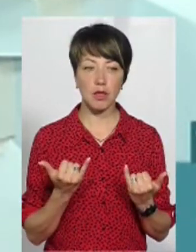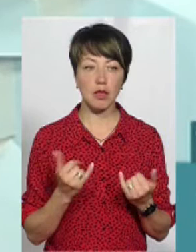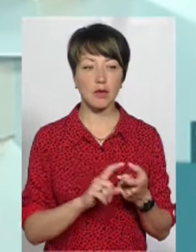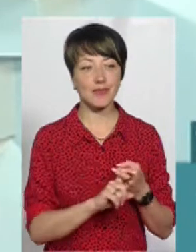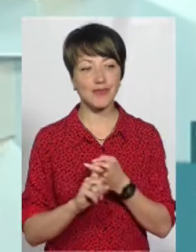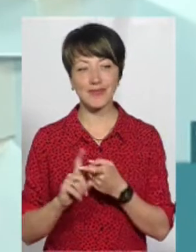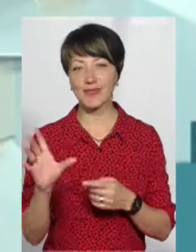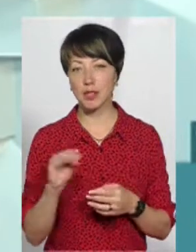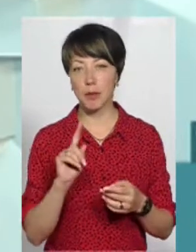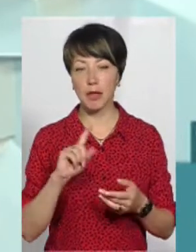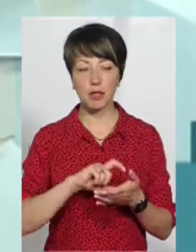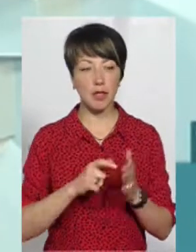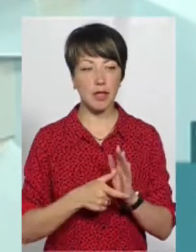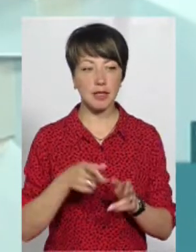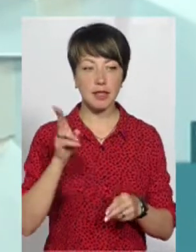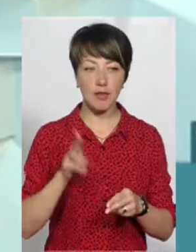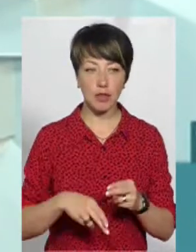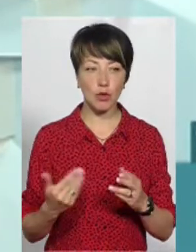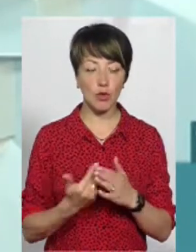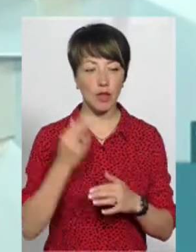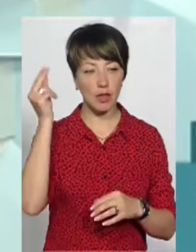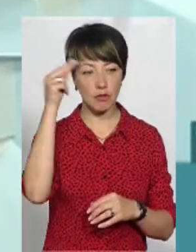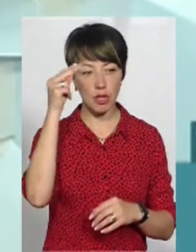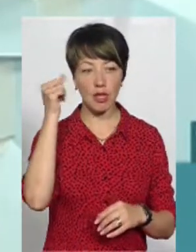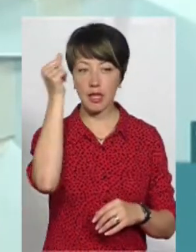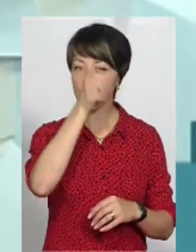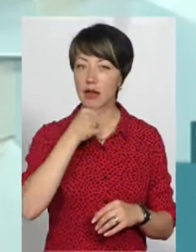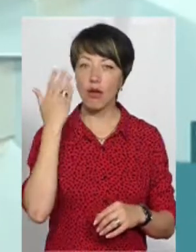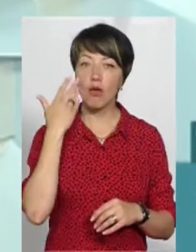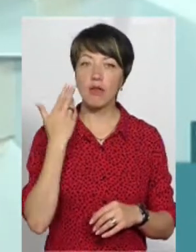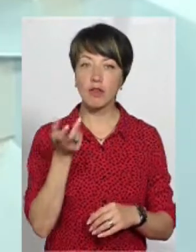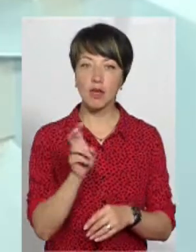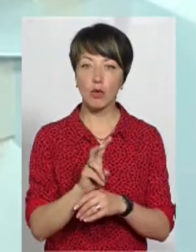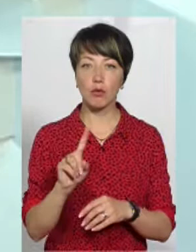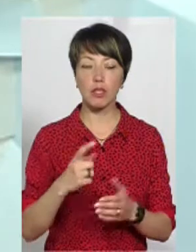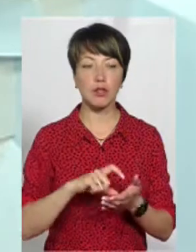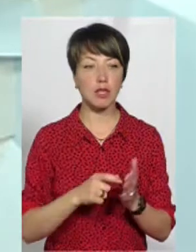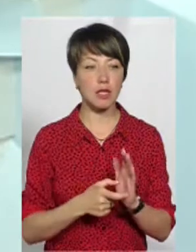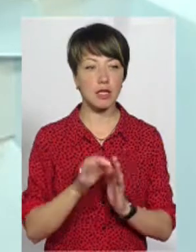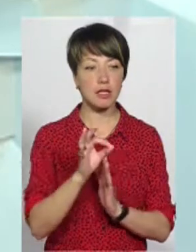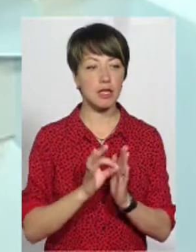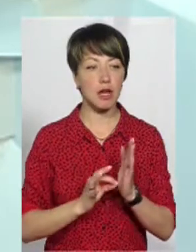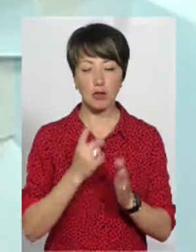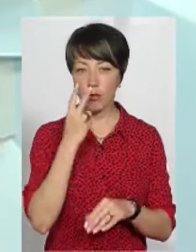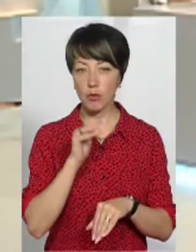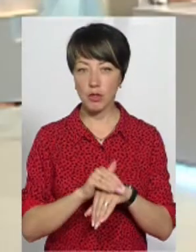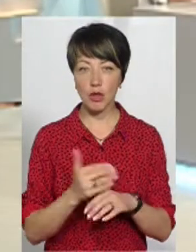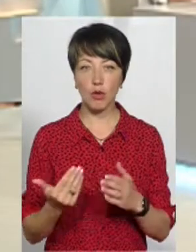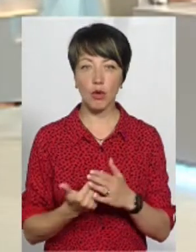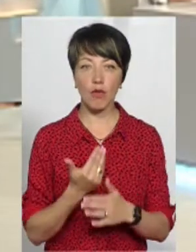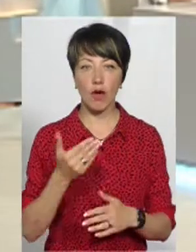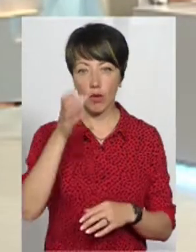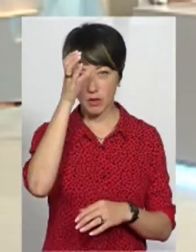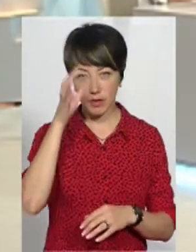усіх першокласників, які щойно завершили новий навчальний рік. І коли ви заходите до першого класу, ви зразу помічаєте це нове